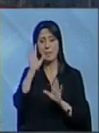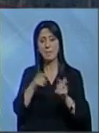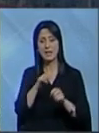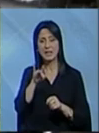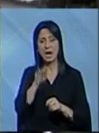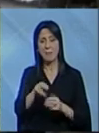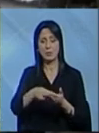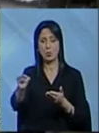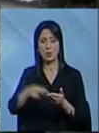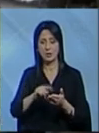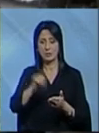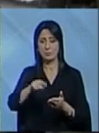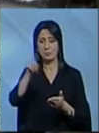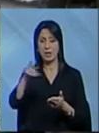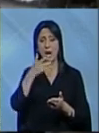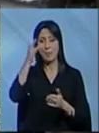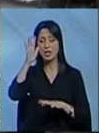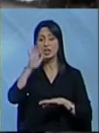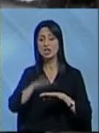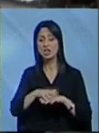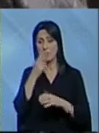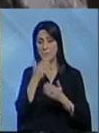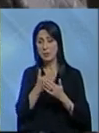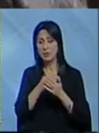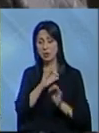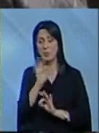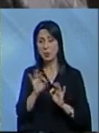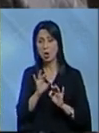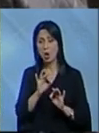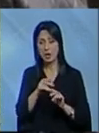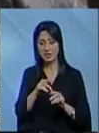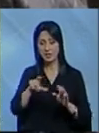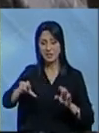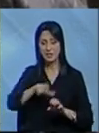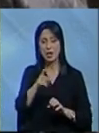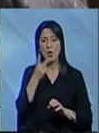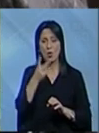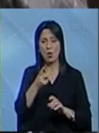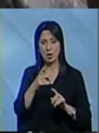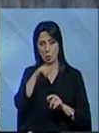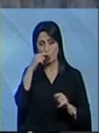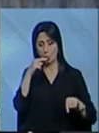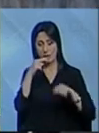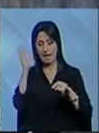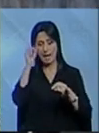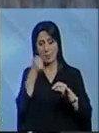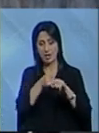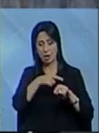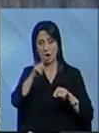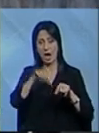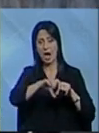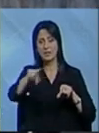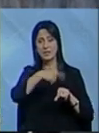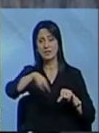პრეზიდენტი დონალდ ტრამპი მოაწერს ხელს. ამერიკის შეერთებულ შტატებში მიიჩნევა, რომ პროექტი ჩრდილოეთის ნაკადი ორი, რომელიც რუსეთიდან გერმანიამდე